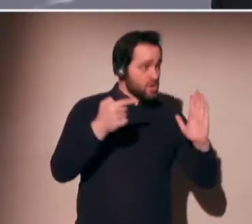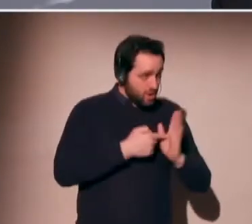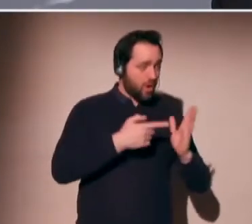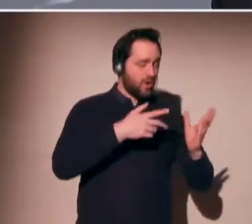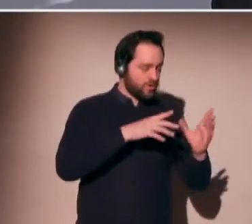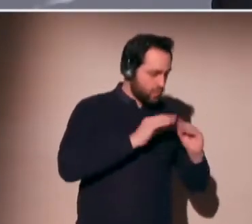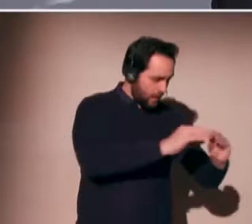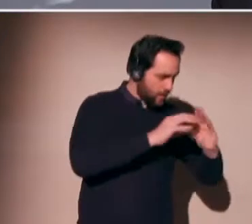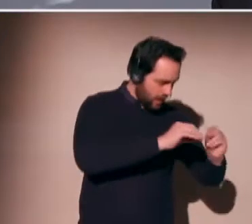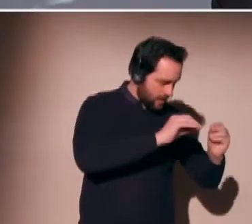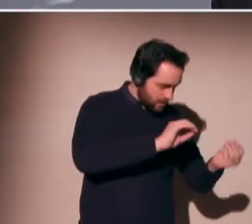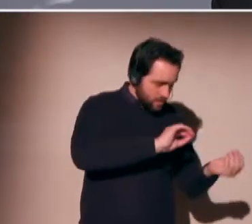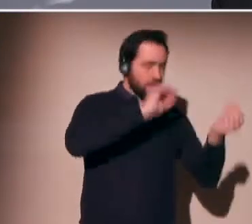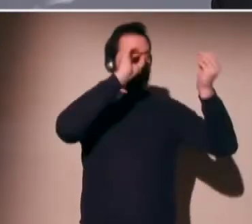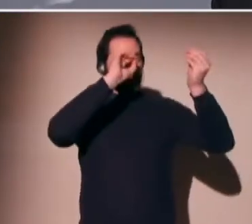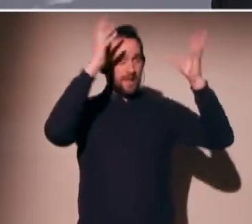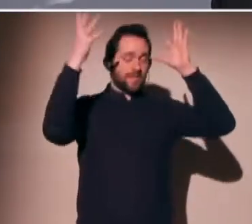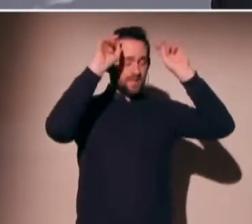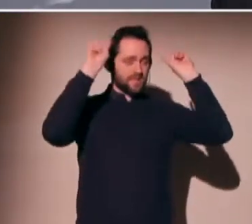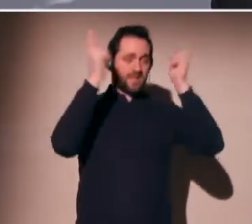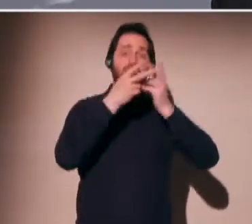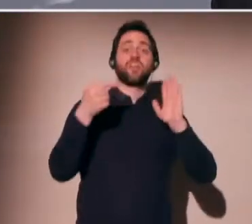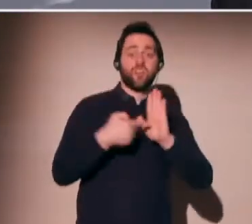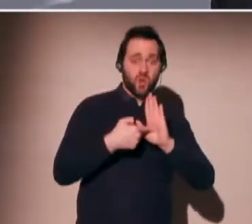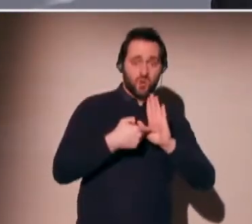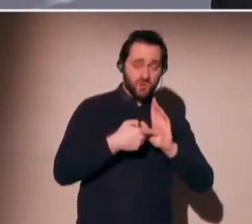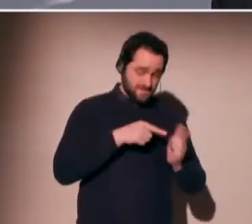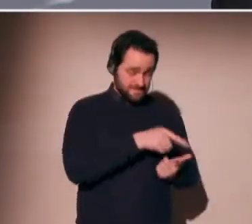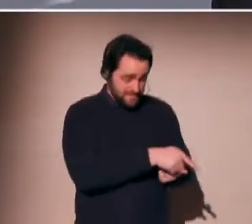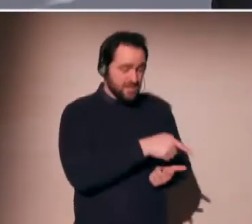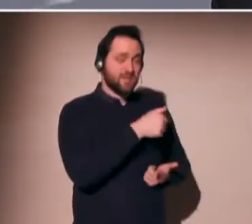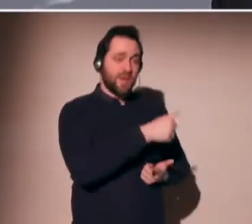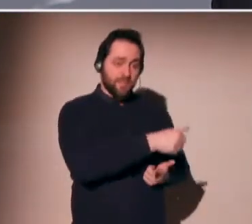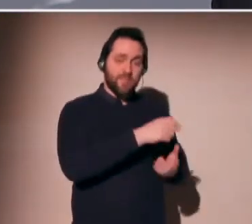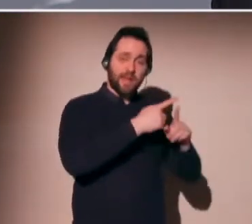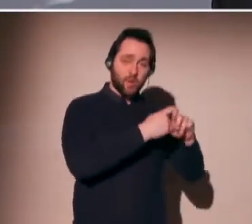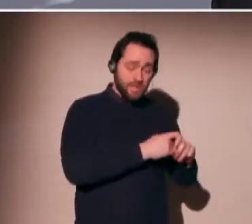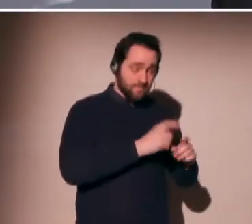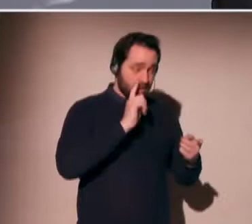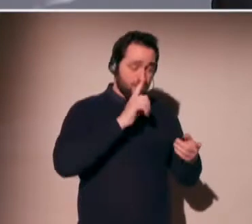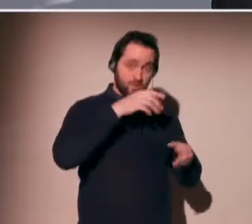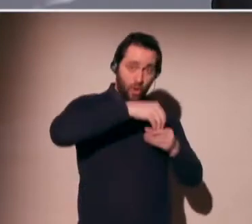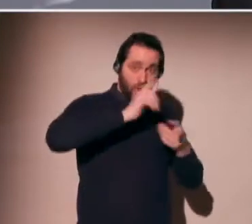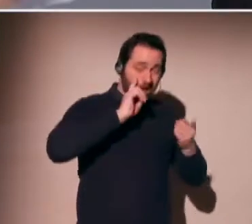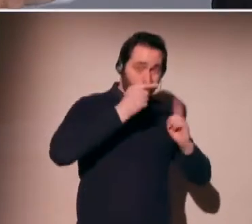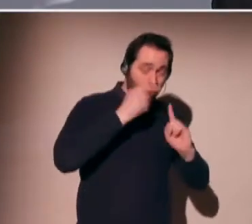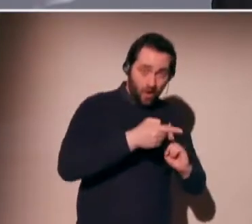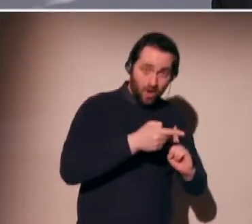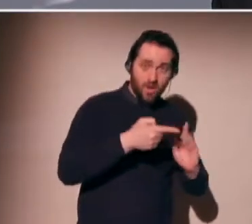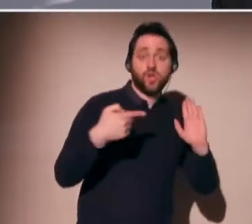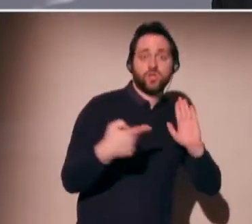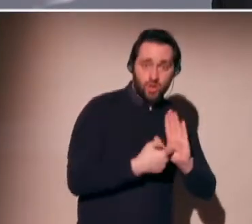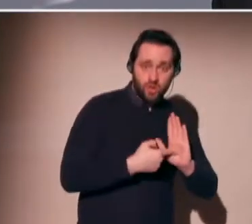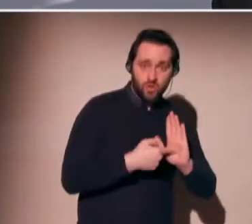ça, évidemment, c'est complètement crucial pour des applications critiques comme la voiture autonome, comme le domaine